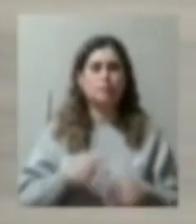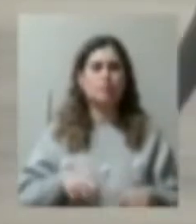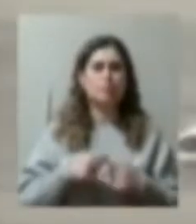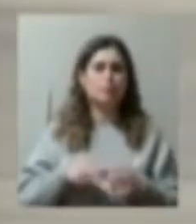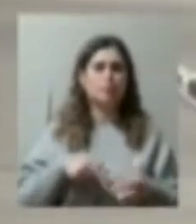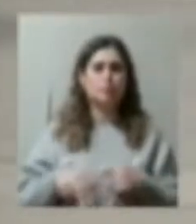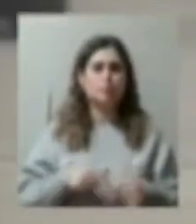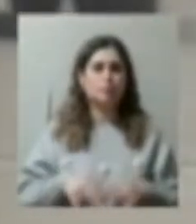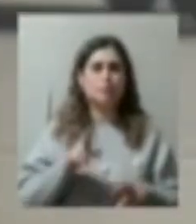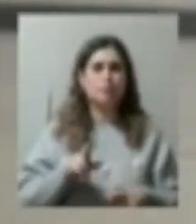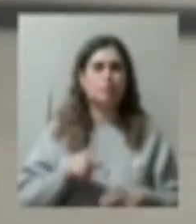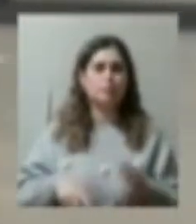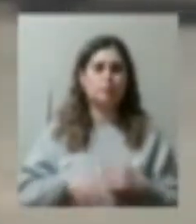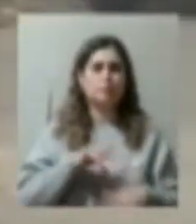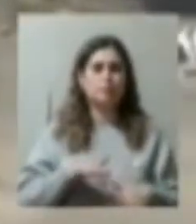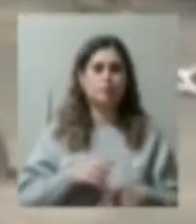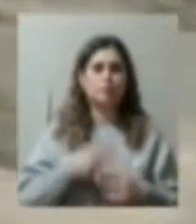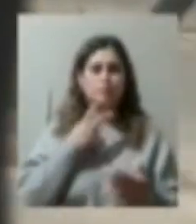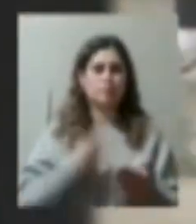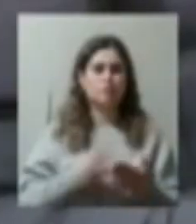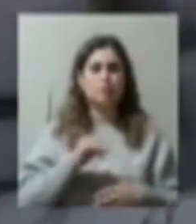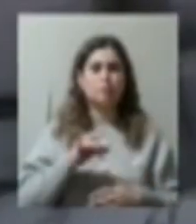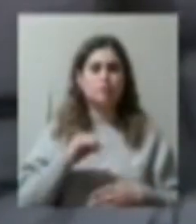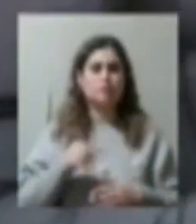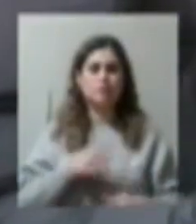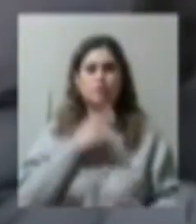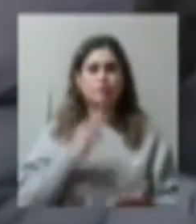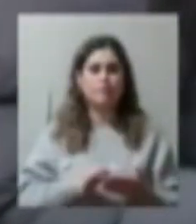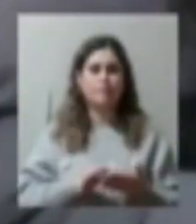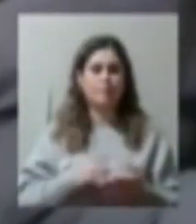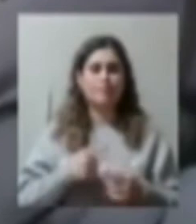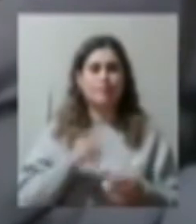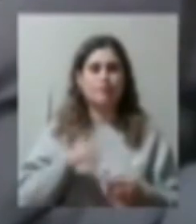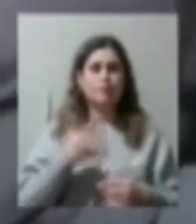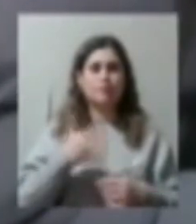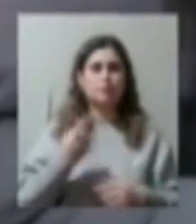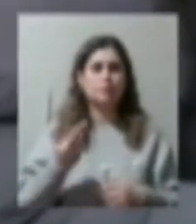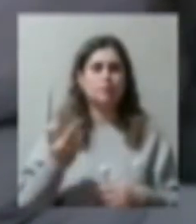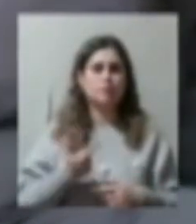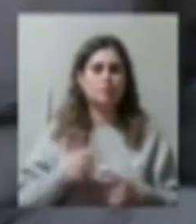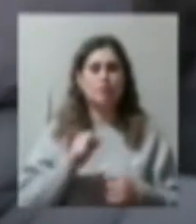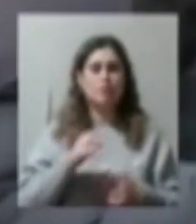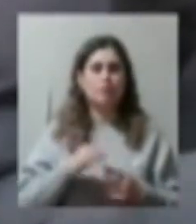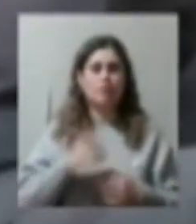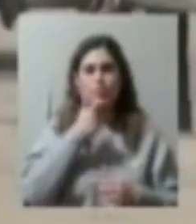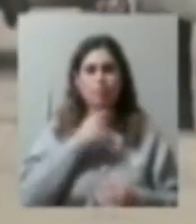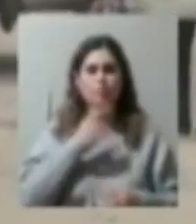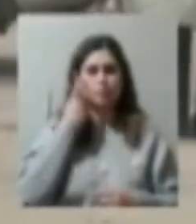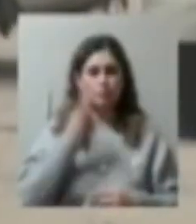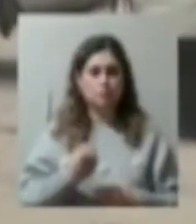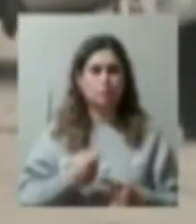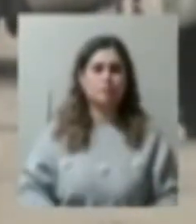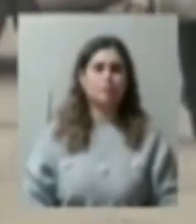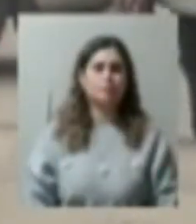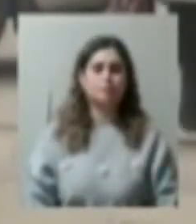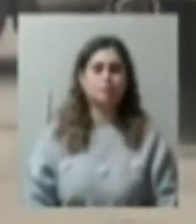пішоходами правил дорожнього руху передбачена адміністративна відповідальність, штраф 51 гривень або усне попередження. Ольга Ляшенко,